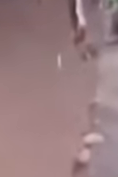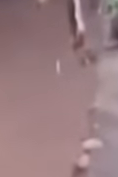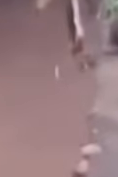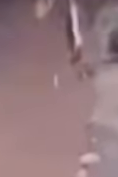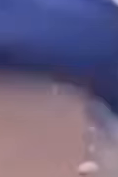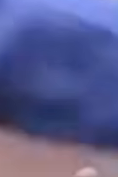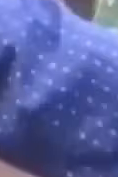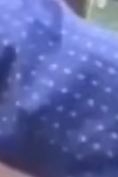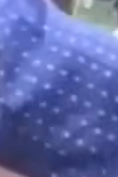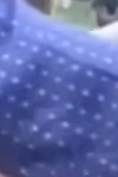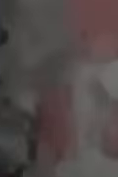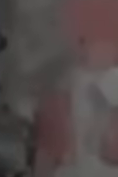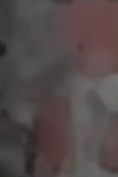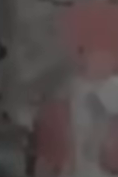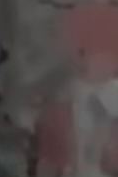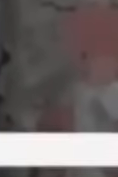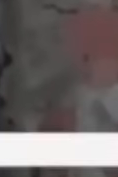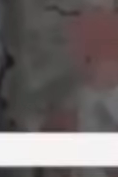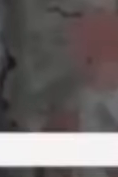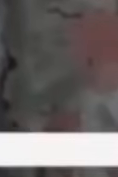muganda obachi mulabe wa ngayoni